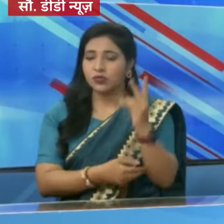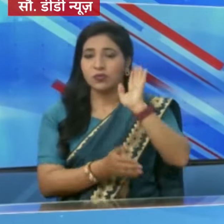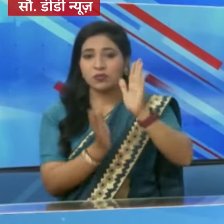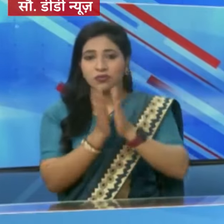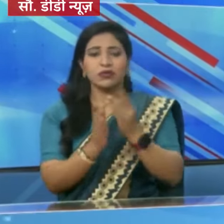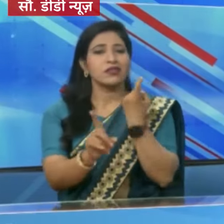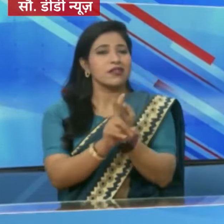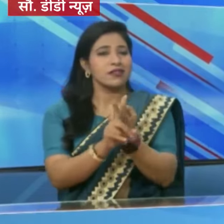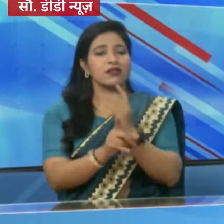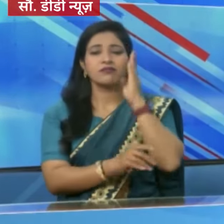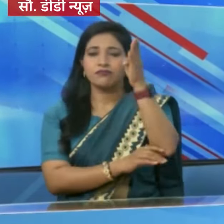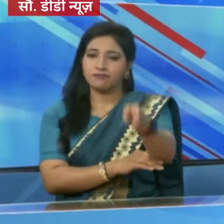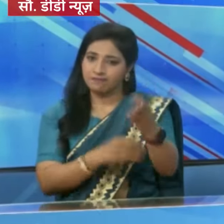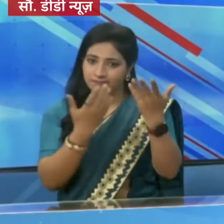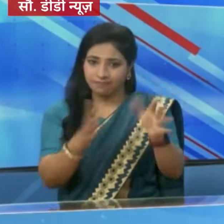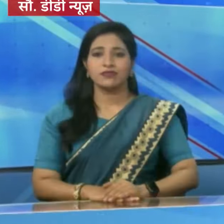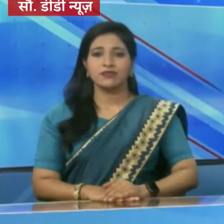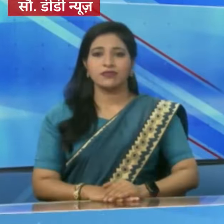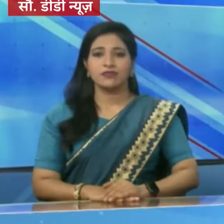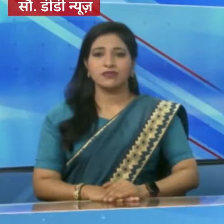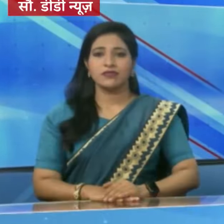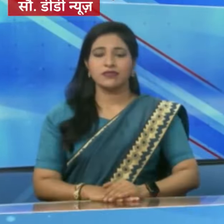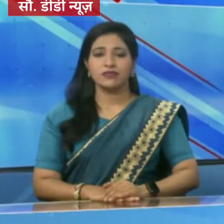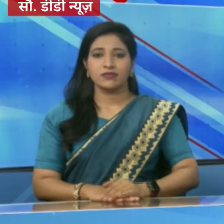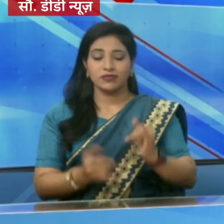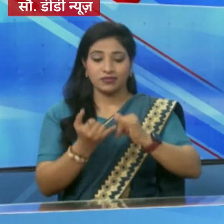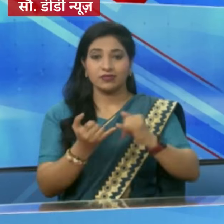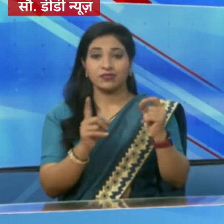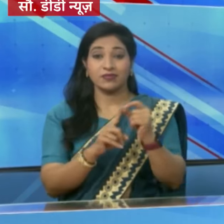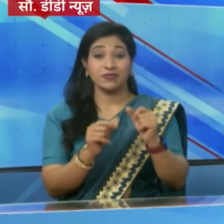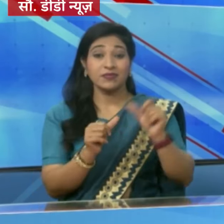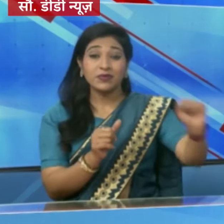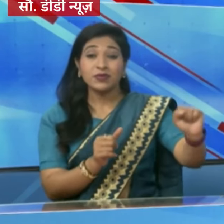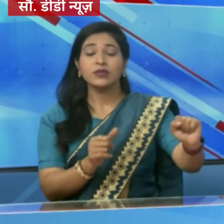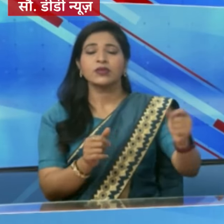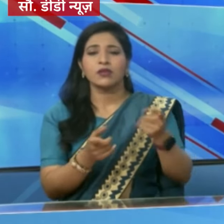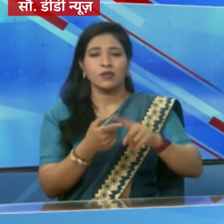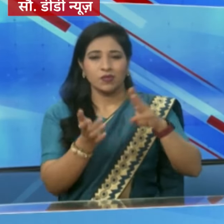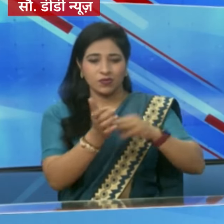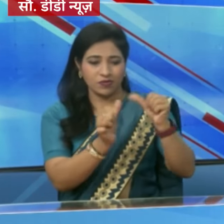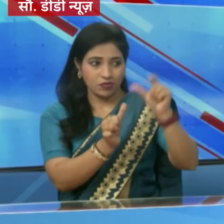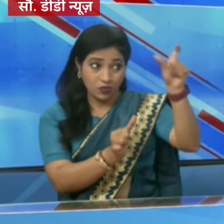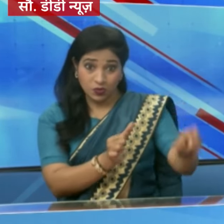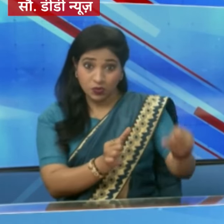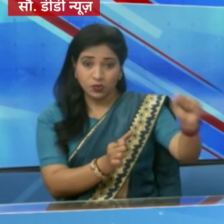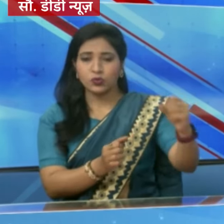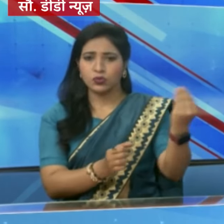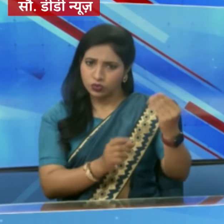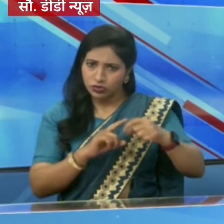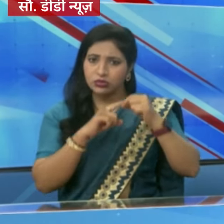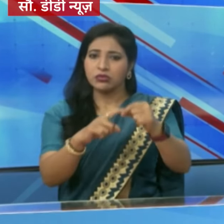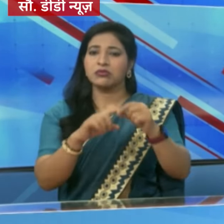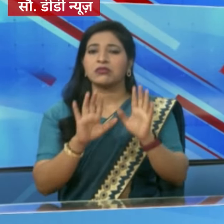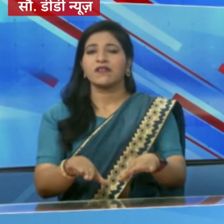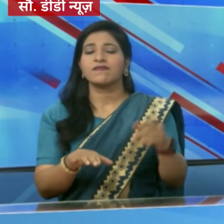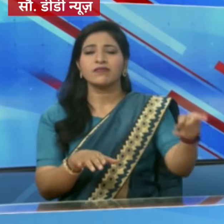के दर्शन किए तो समाजवादी पार्टी ने भी मुख्तार अंसारी की मौत पर कुछ सवाल खड़े किए